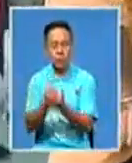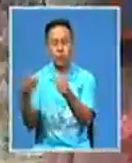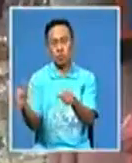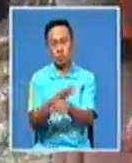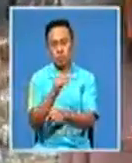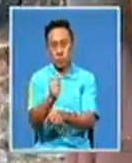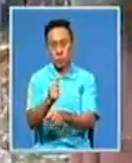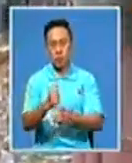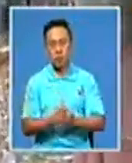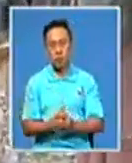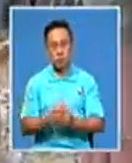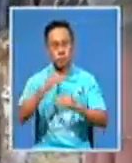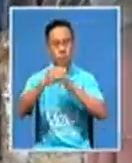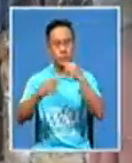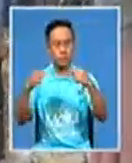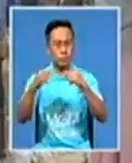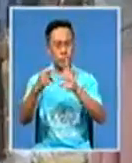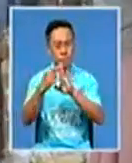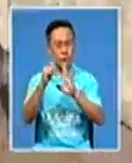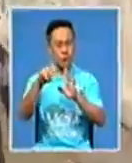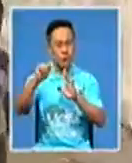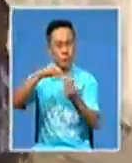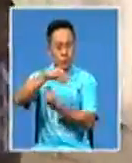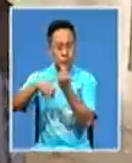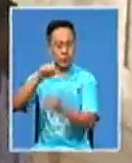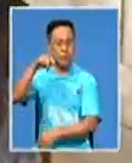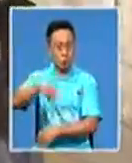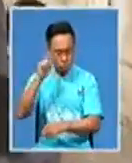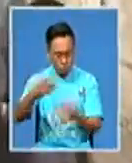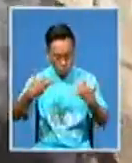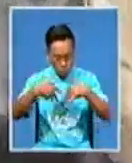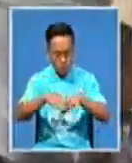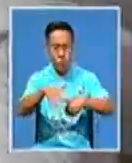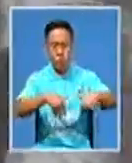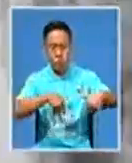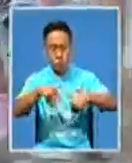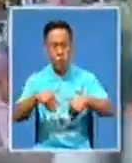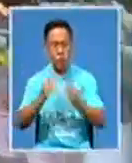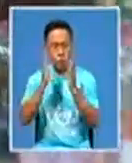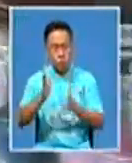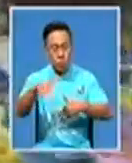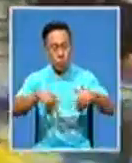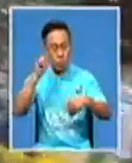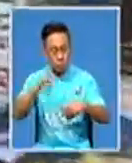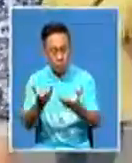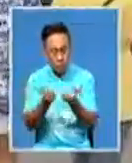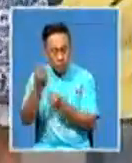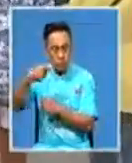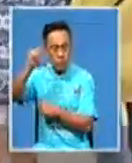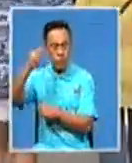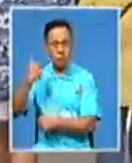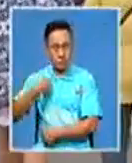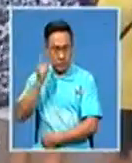าพดังนั้นการพัฒนาในเขตพัฒนาเศรษฐกิจพิเศษนั้นต้องสอดคล้องกับชุมชนต้องได้รับประโยชน์โดยตรงนะครับจากเขตพัฒนาเศรษฐกิจพิ